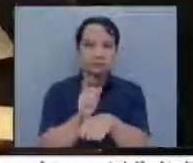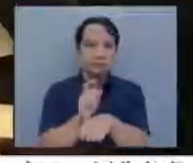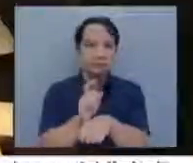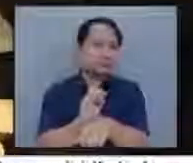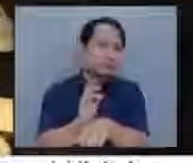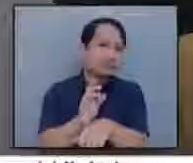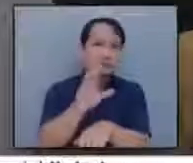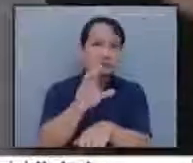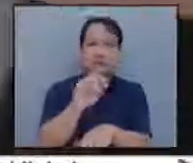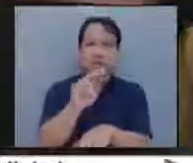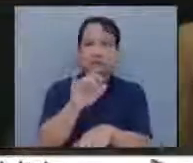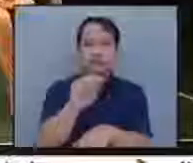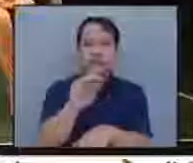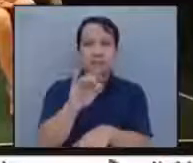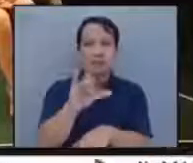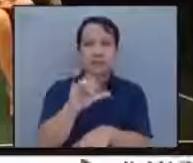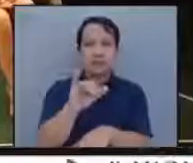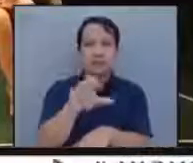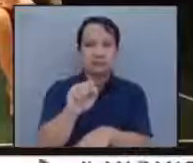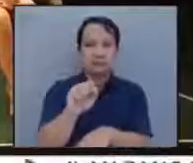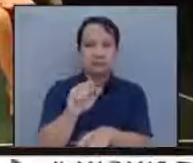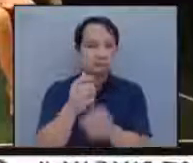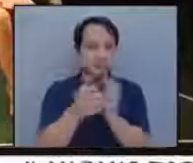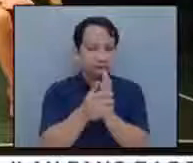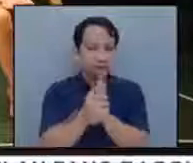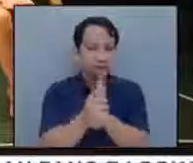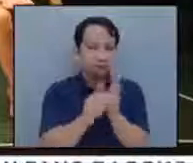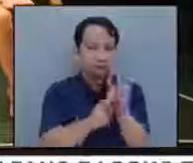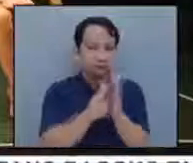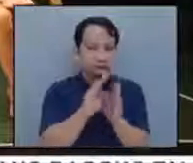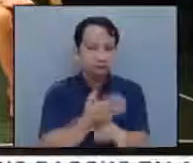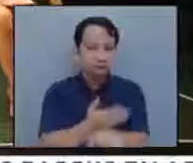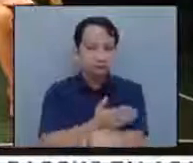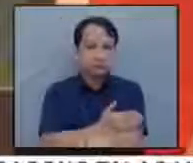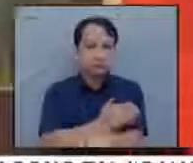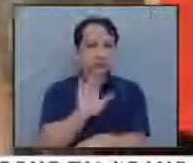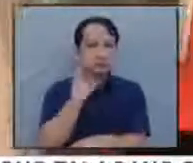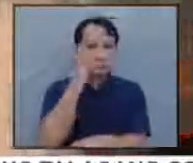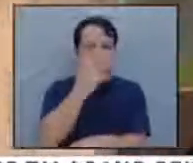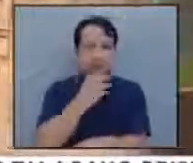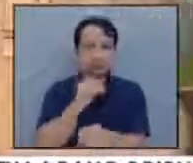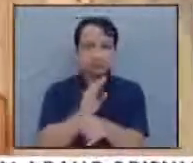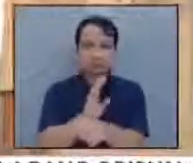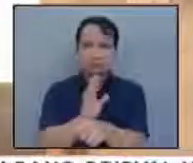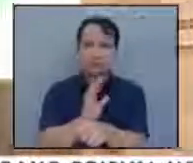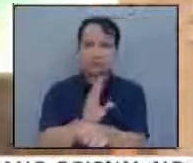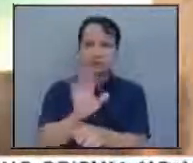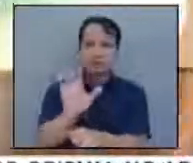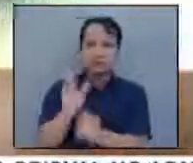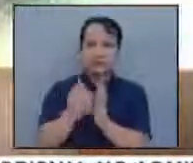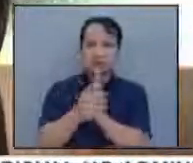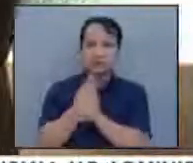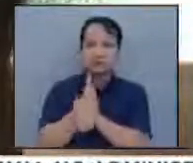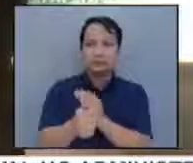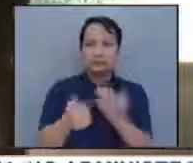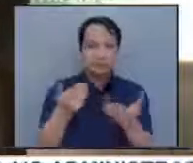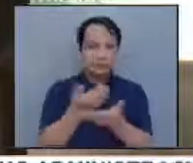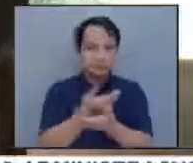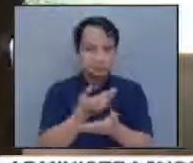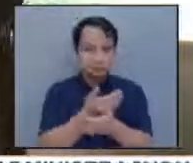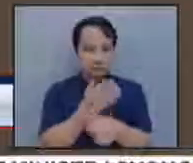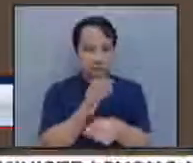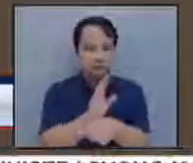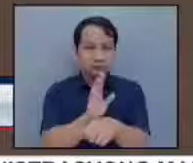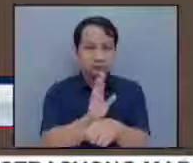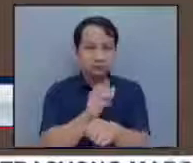mahasa ang galing, madiscover at maingganyo na gumawa ng magagandang pelikula ang mga veterano at bagong filmmakers ng